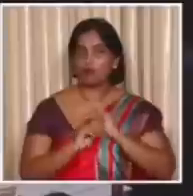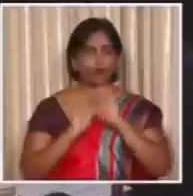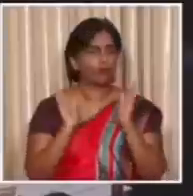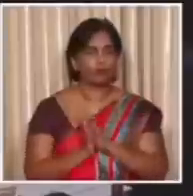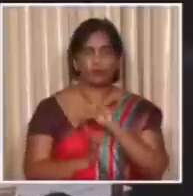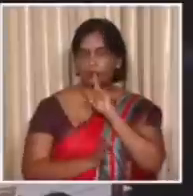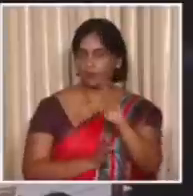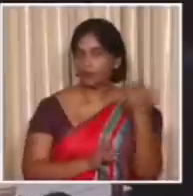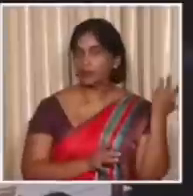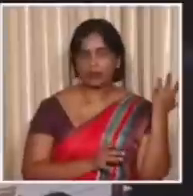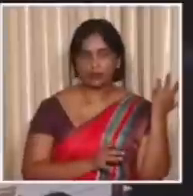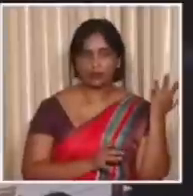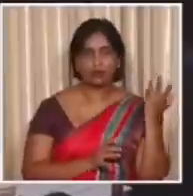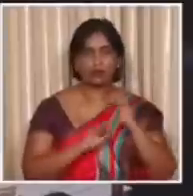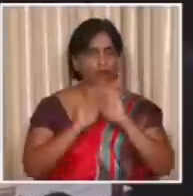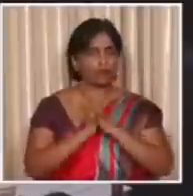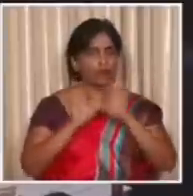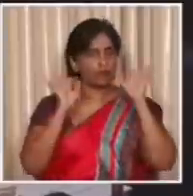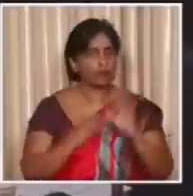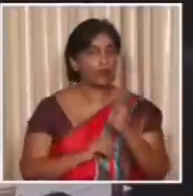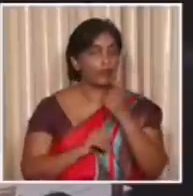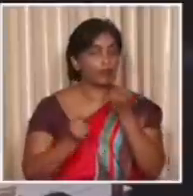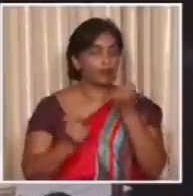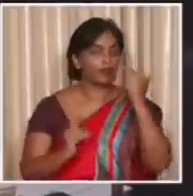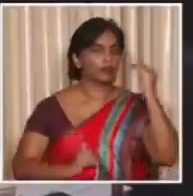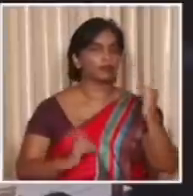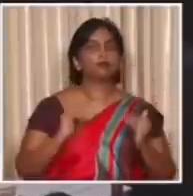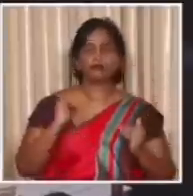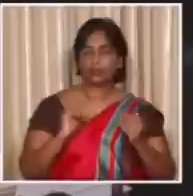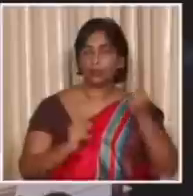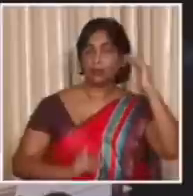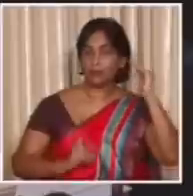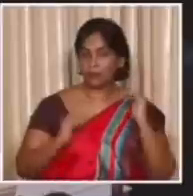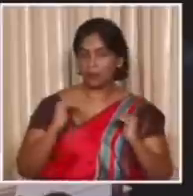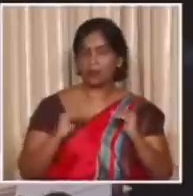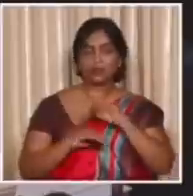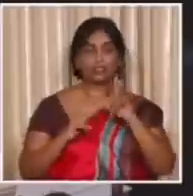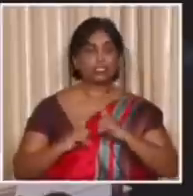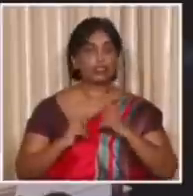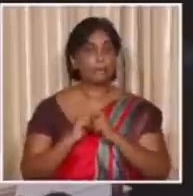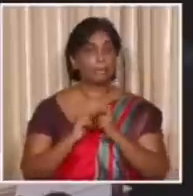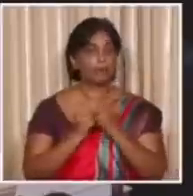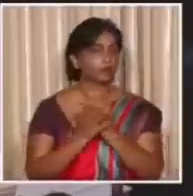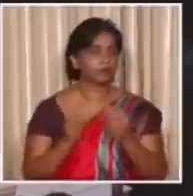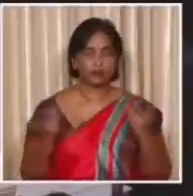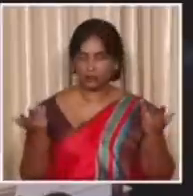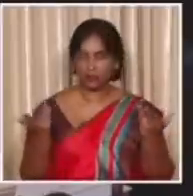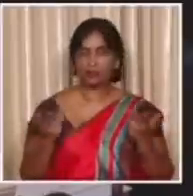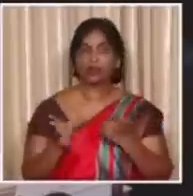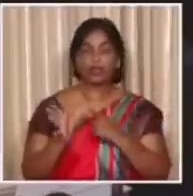නැහැ ඒ කිසිවක් නැතුව account එක balance කරනවා හැබැයි account එක balance කරන එකෙන් සමාජ ජීවිතයේ ප්‍රශ්න විසඳෙන්නේ නැහැ